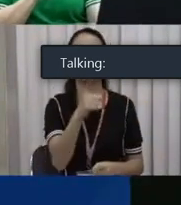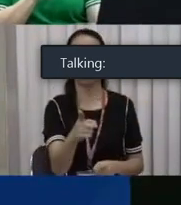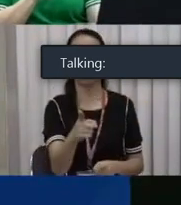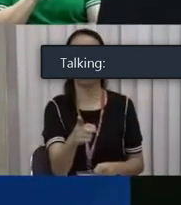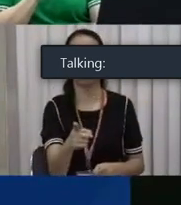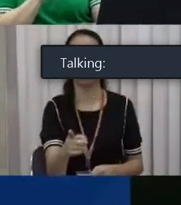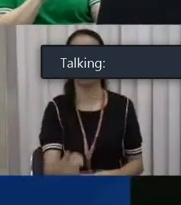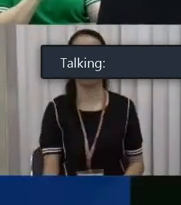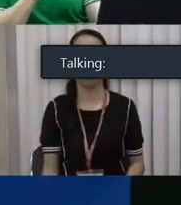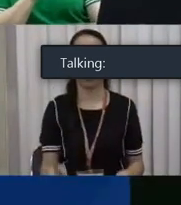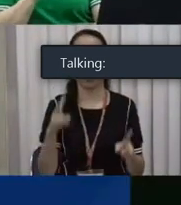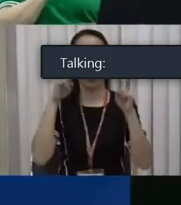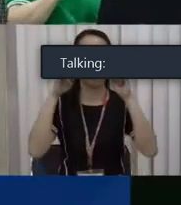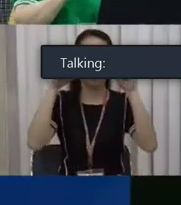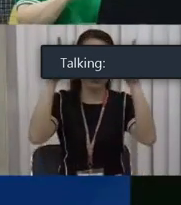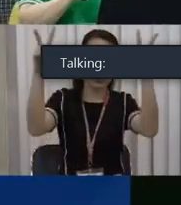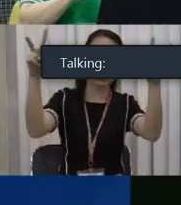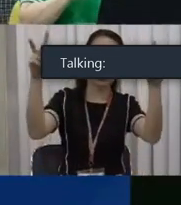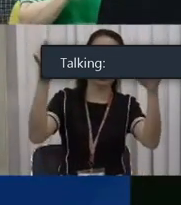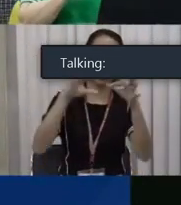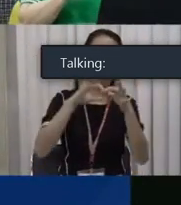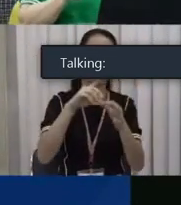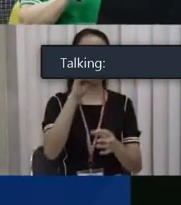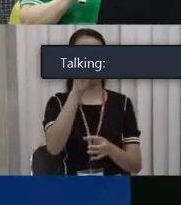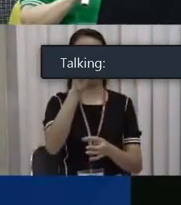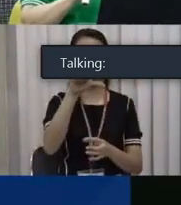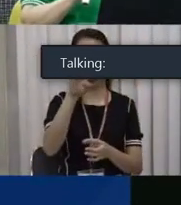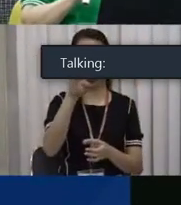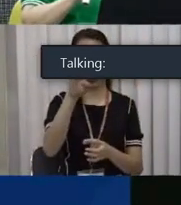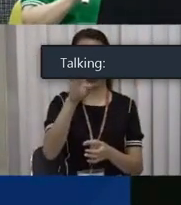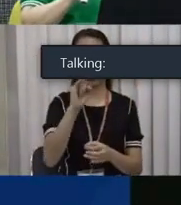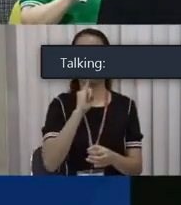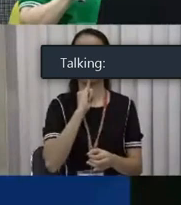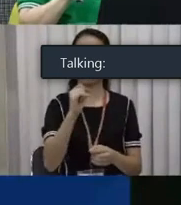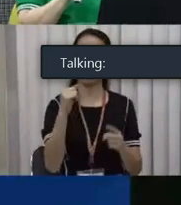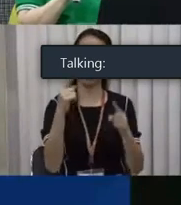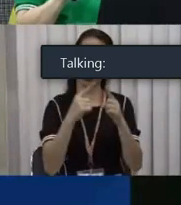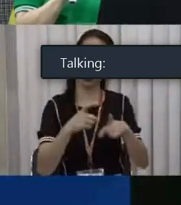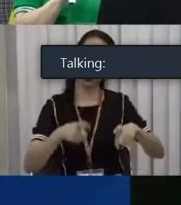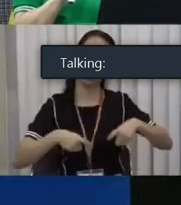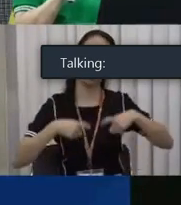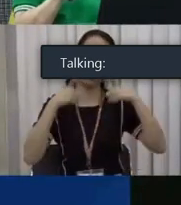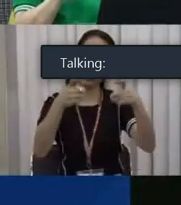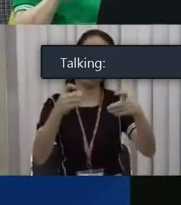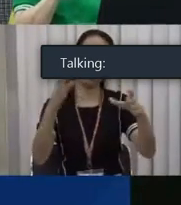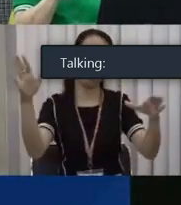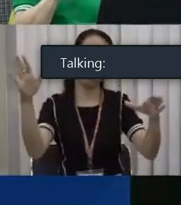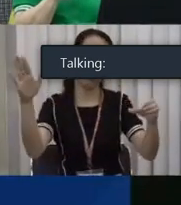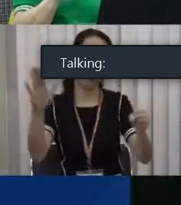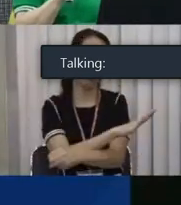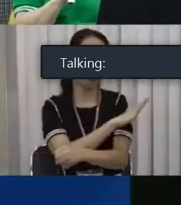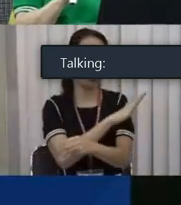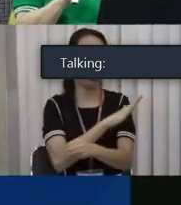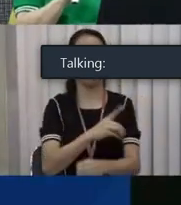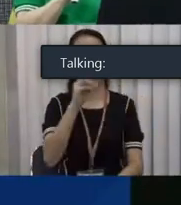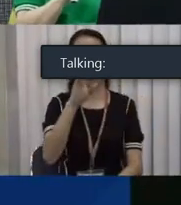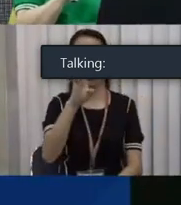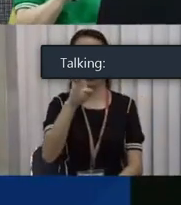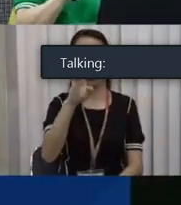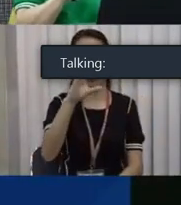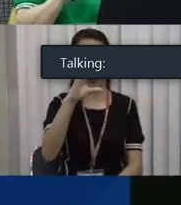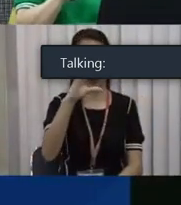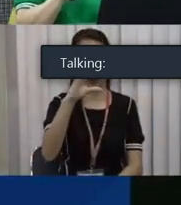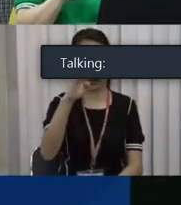The vision of the Department of Labor and Employment is to give full, decent, and productive employment for every Filipino